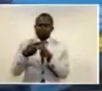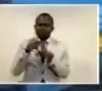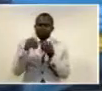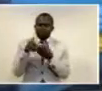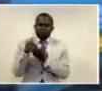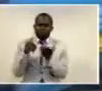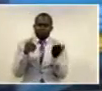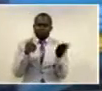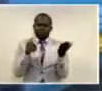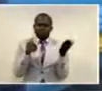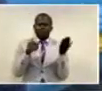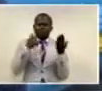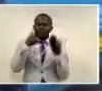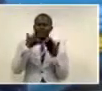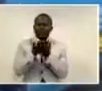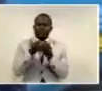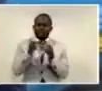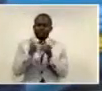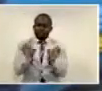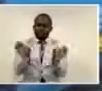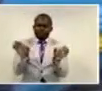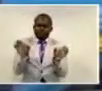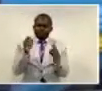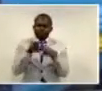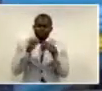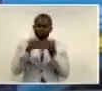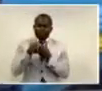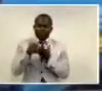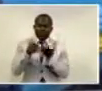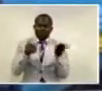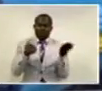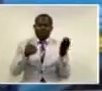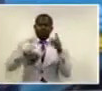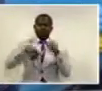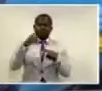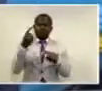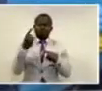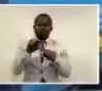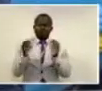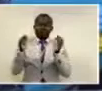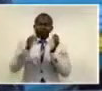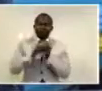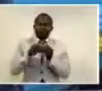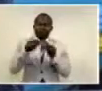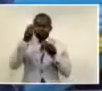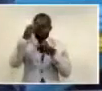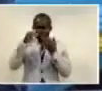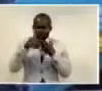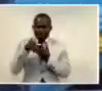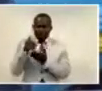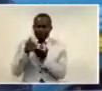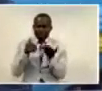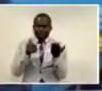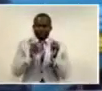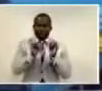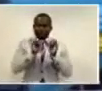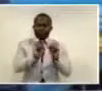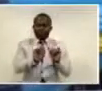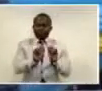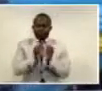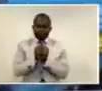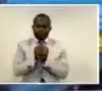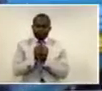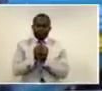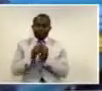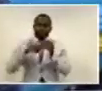mu rukiko arega asaba ubutane. Cyoko ari byaregaga naranabimutsinze ariko n'ubundi babuduhaye kubera ko yari yarantaye.